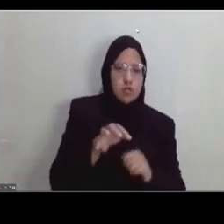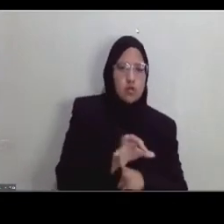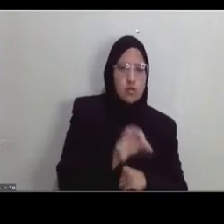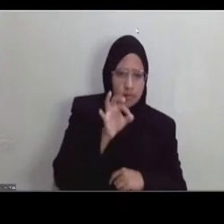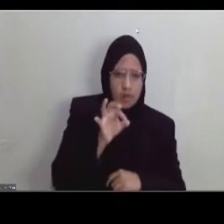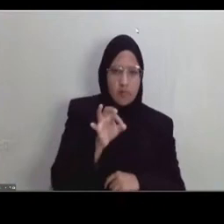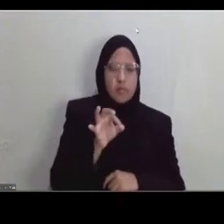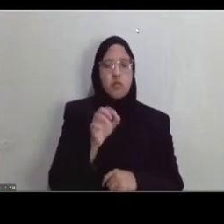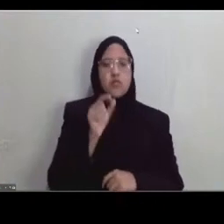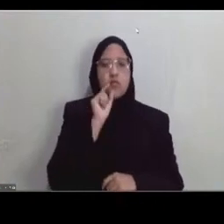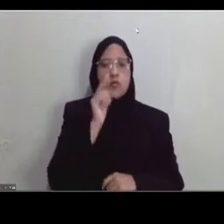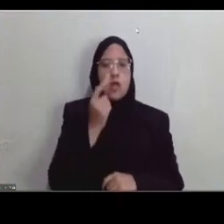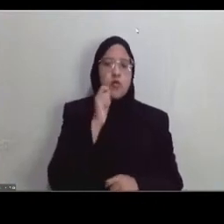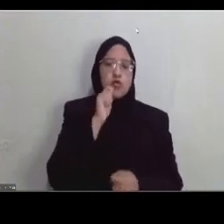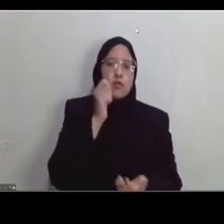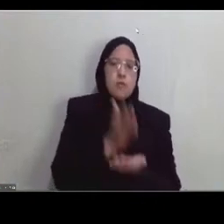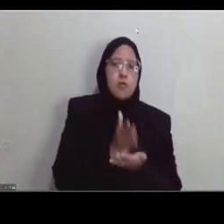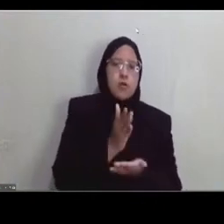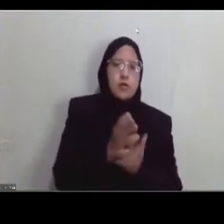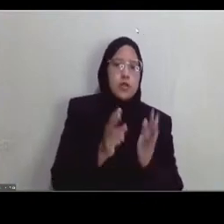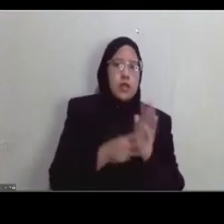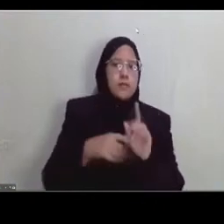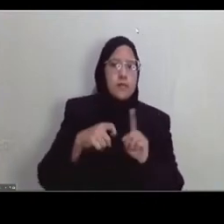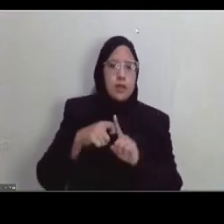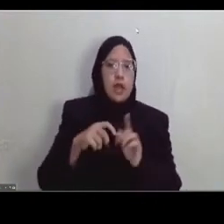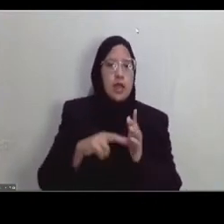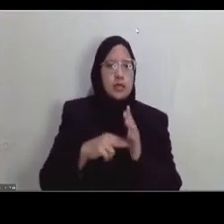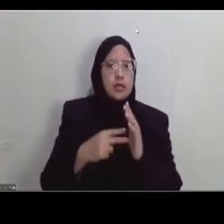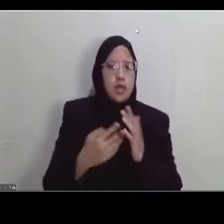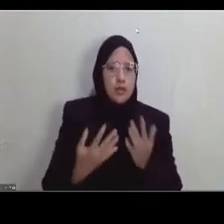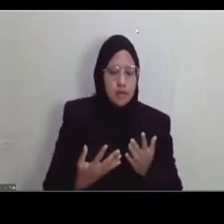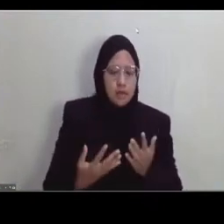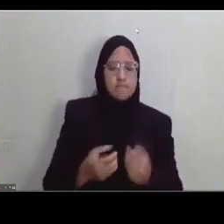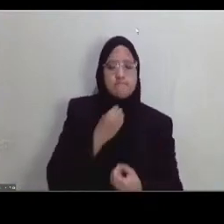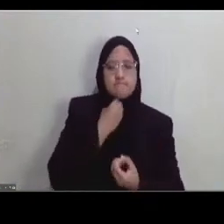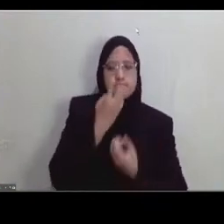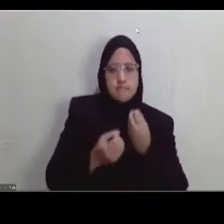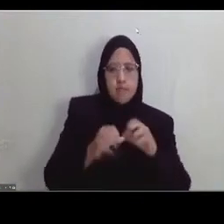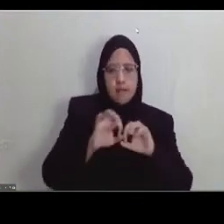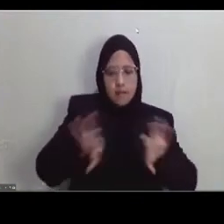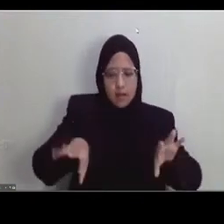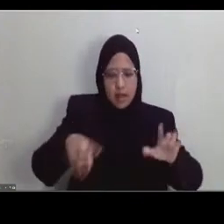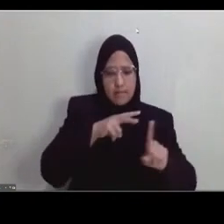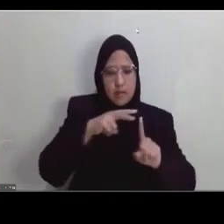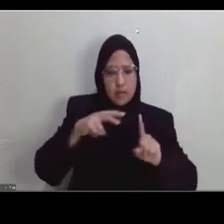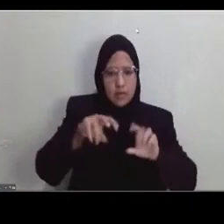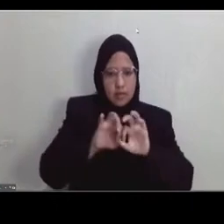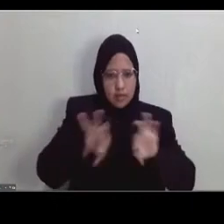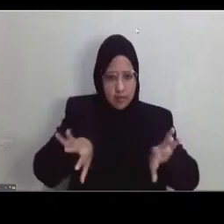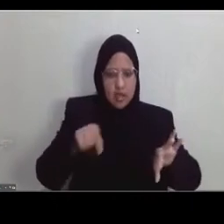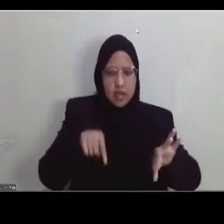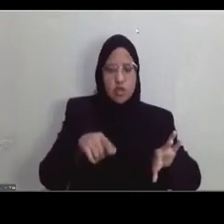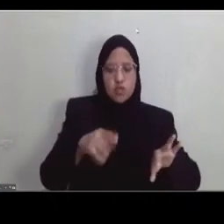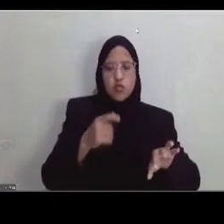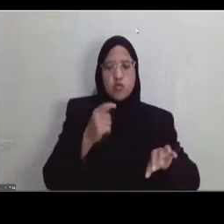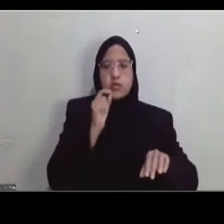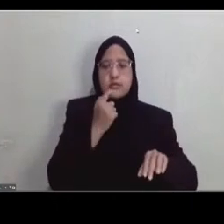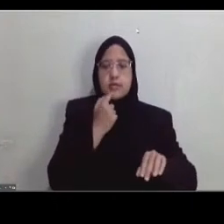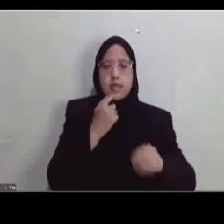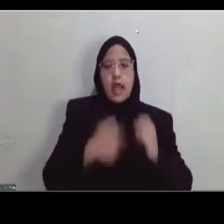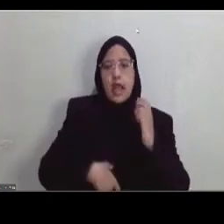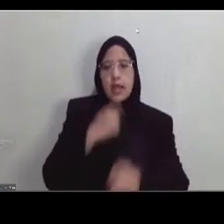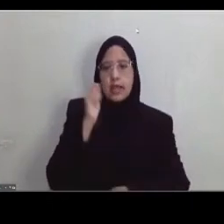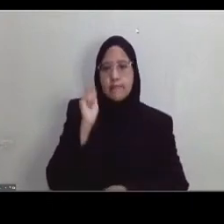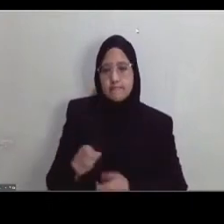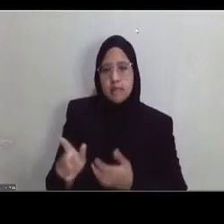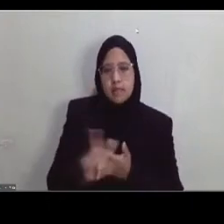demikian berarti telah ternyata bahwa pendapat berbeda atau disenting opinion yang disampaikan oleh Hakim terlapor dalam putusan Mahkamah